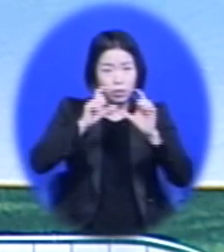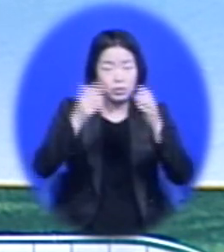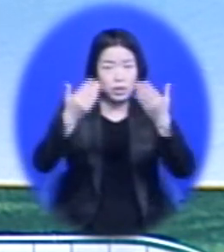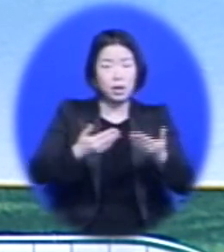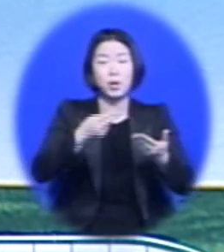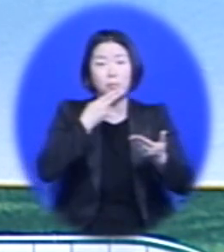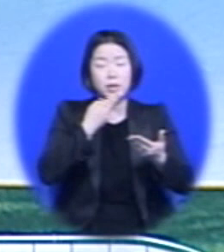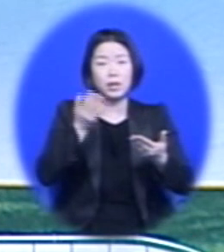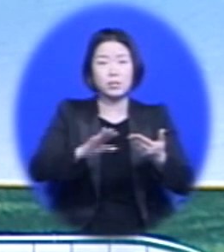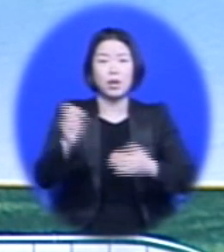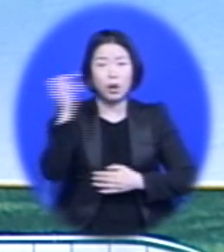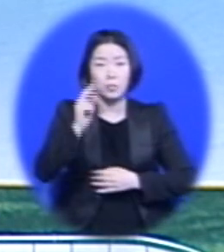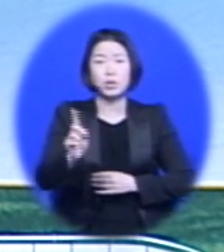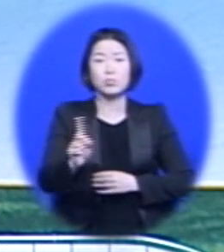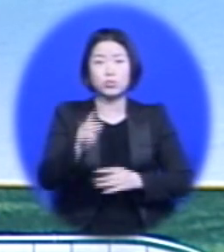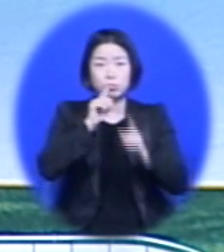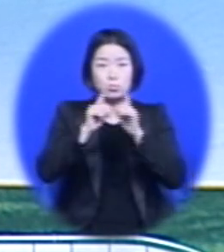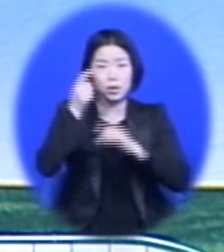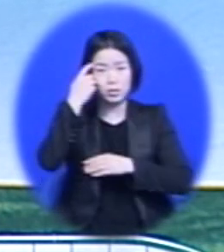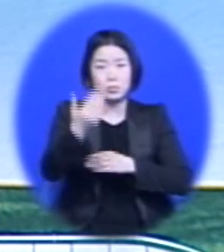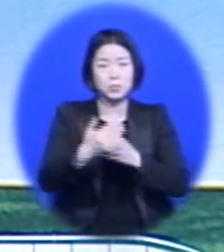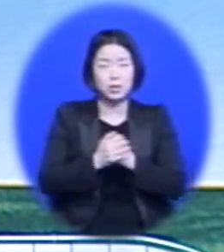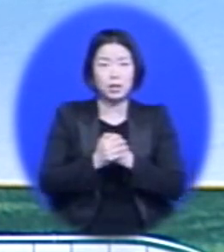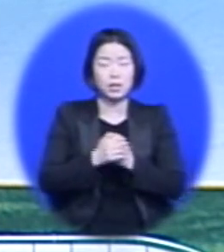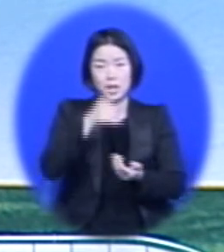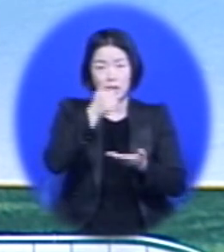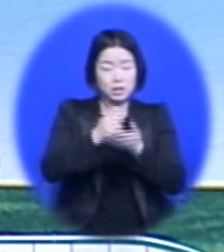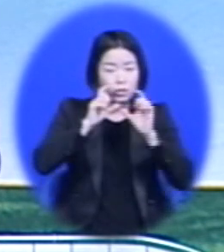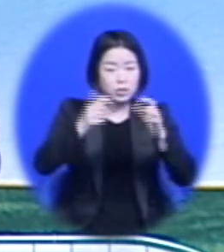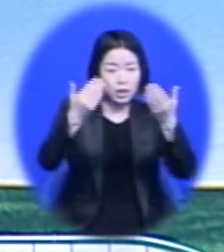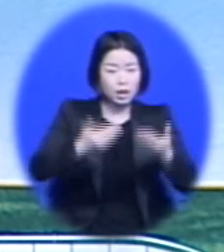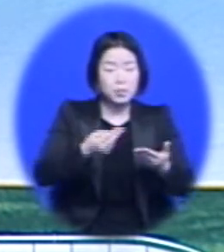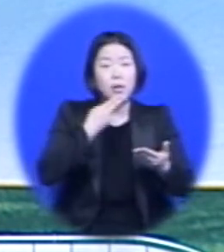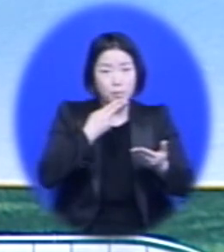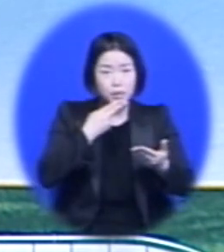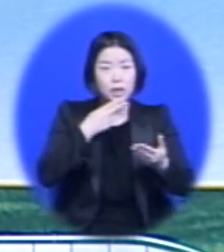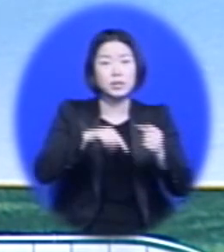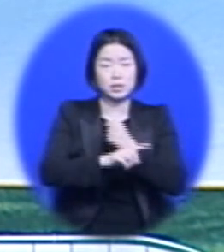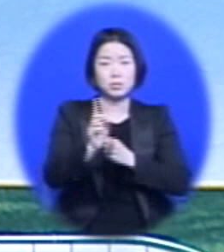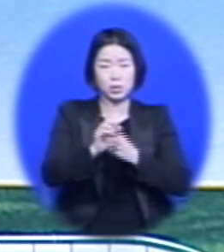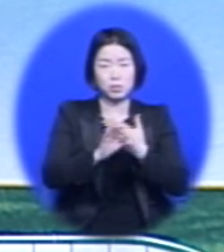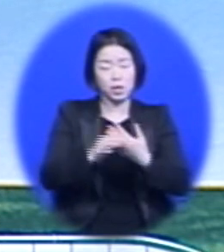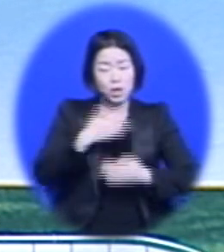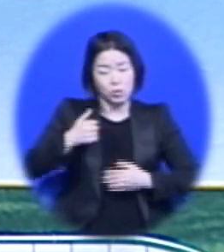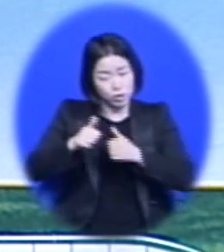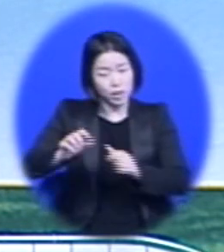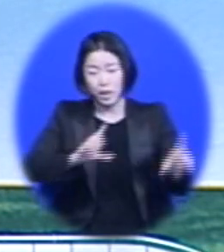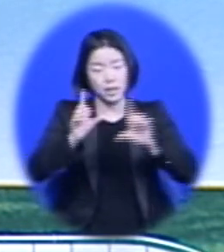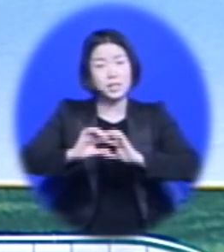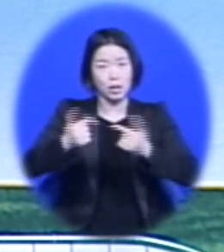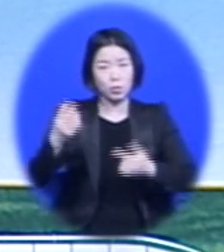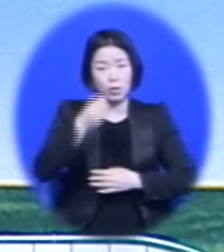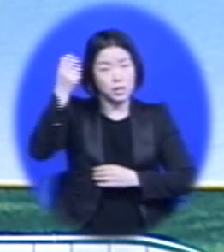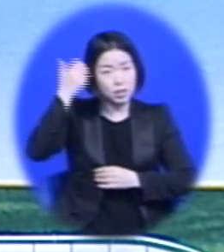그랬는데 갑자기 이게 무슨 말씀입니까? 정죄함이 없다는 것은 육신을 따라 살지 않고 성령을